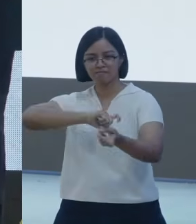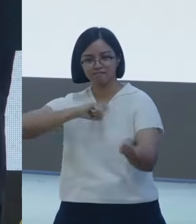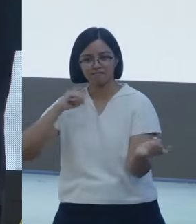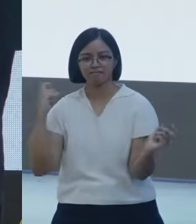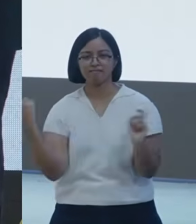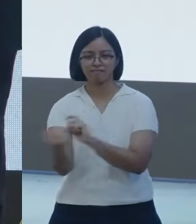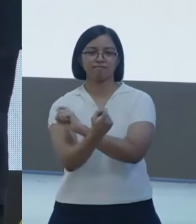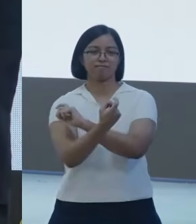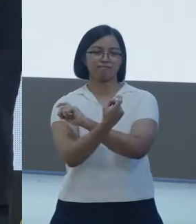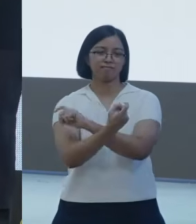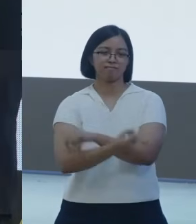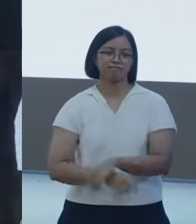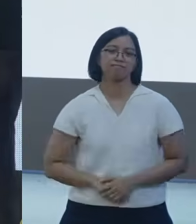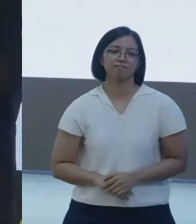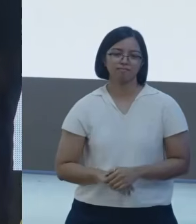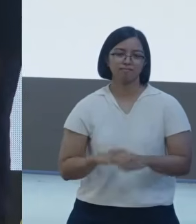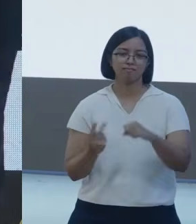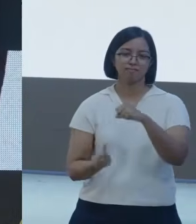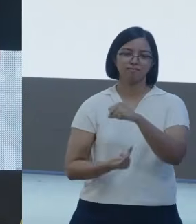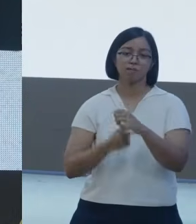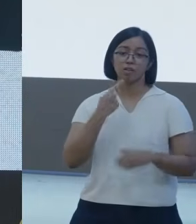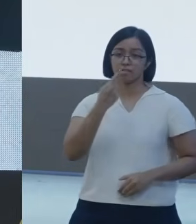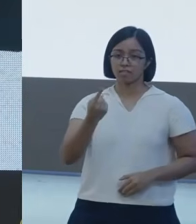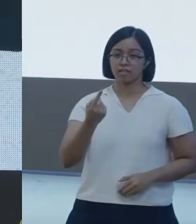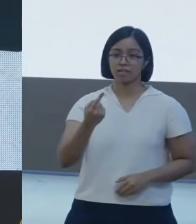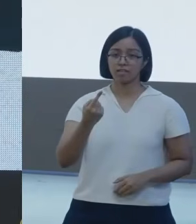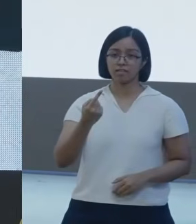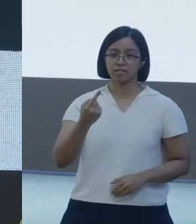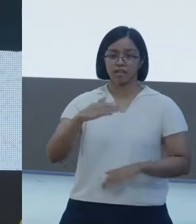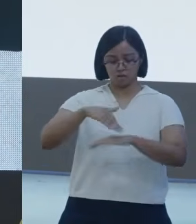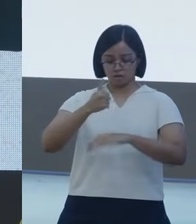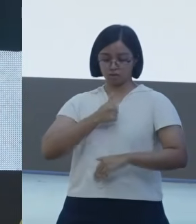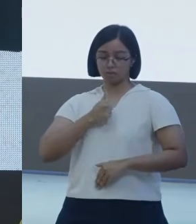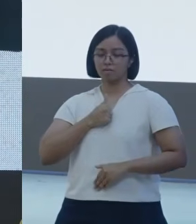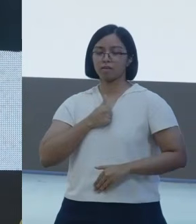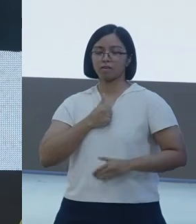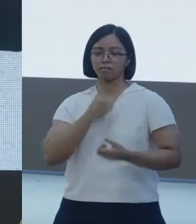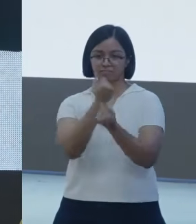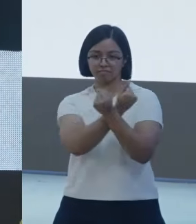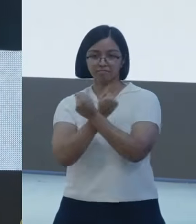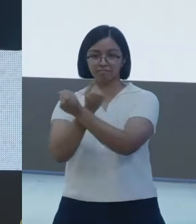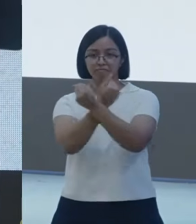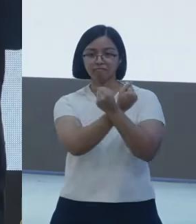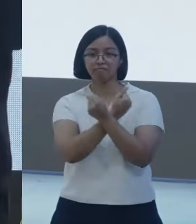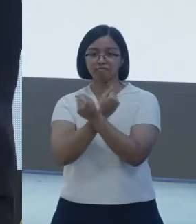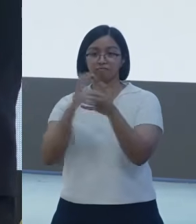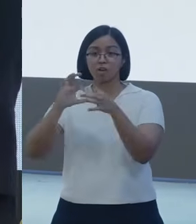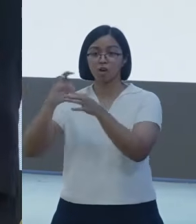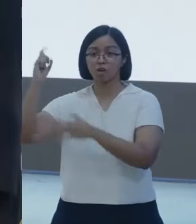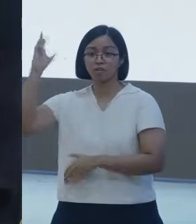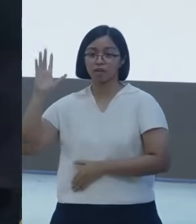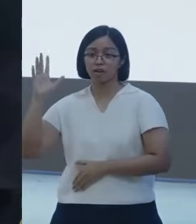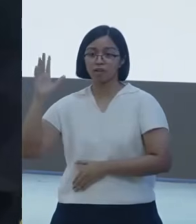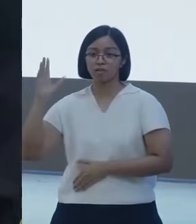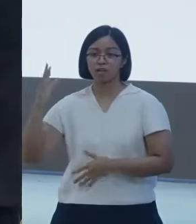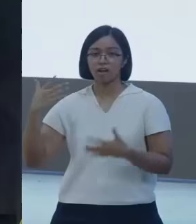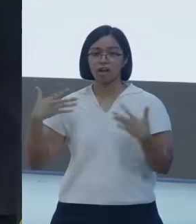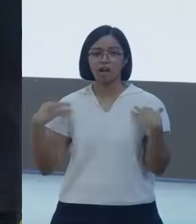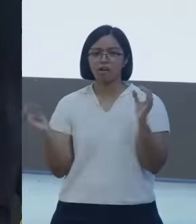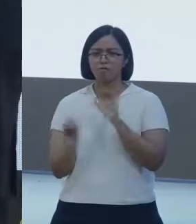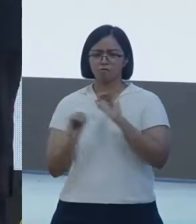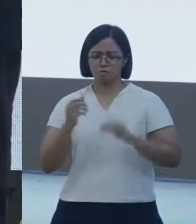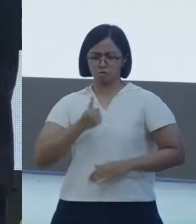Sabi niya, siya ay isang alipin. Ang alipin ng panahon na yon, walang sariling kalooban. Siya